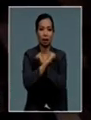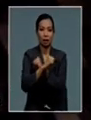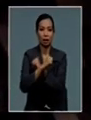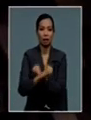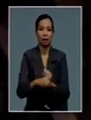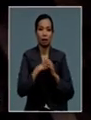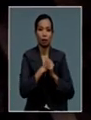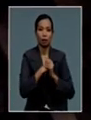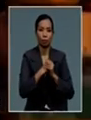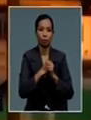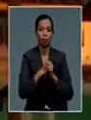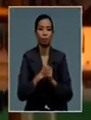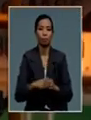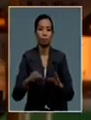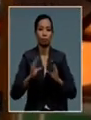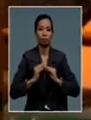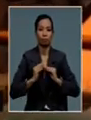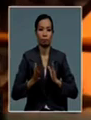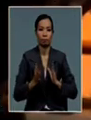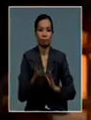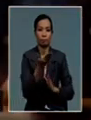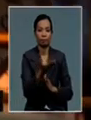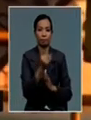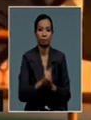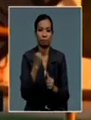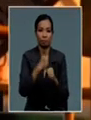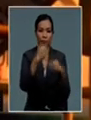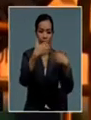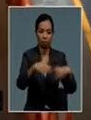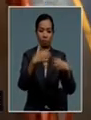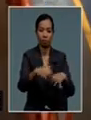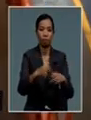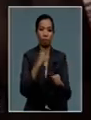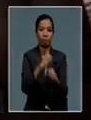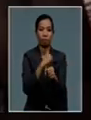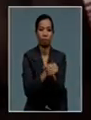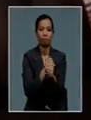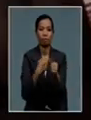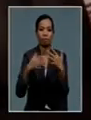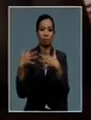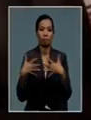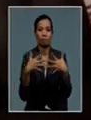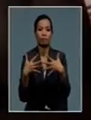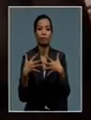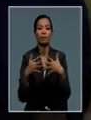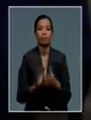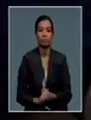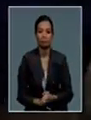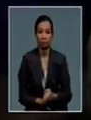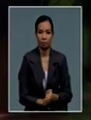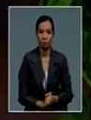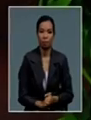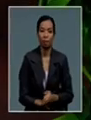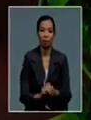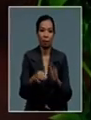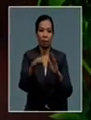ากจีนซึ่งนายทรัมป์กล่าวว่าเป็นตัวการทำลายอุตสาหกรรมและการจ้างงานในสหรัฐค่ะ ครับเป็นความ